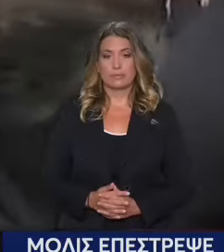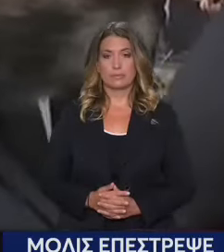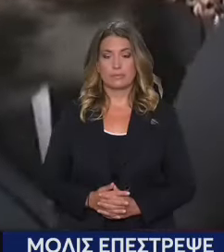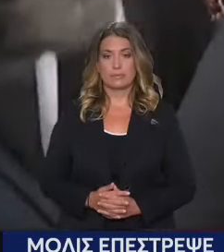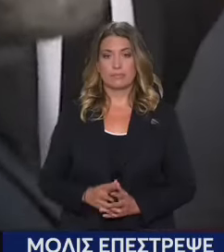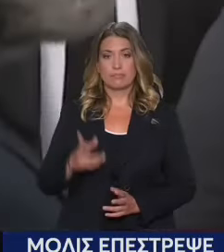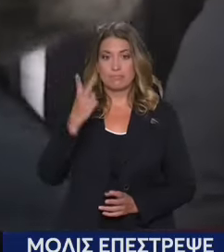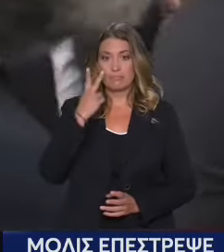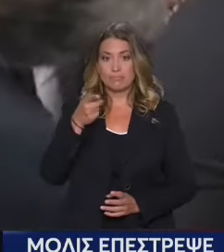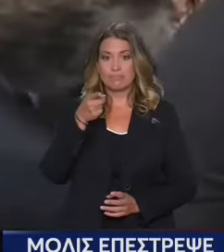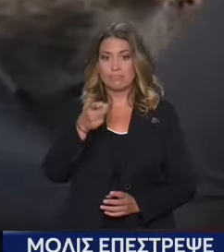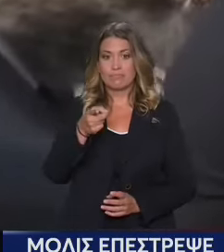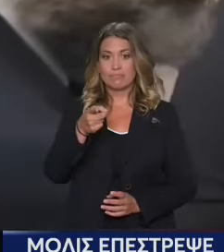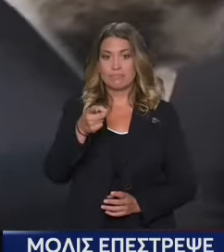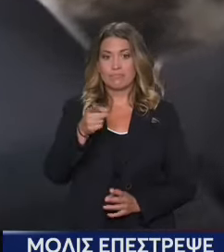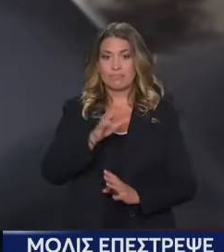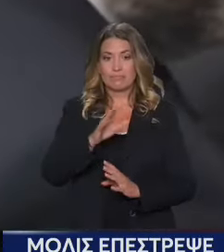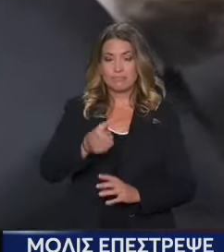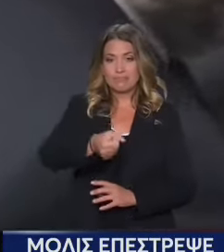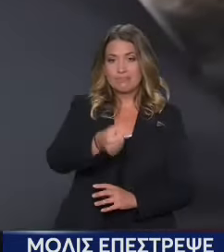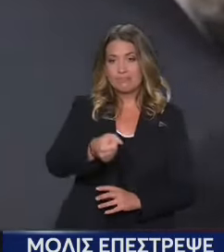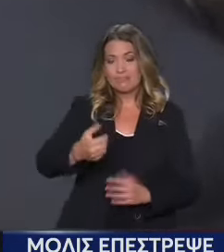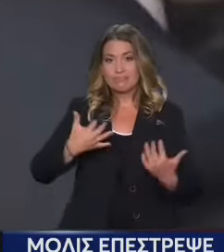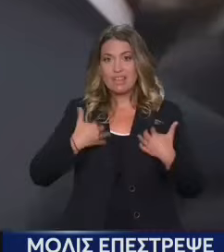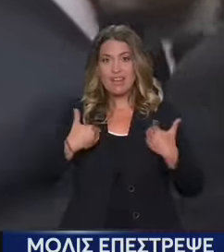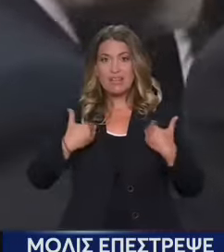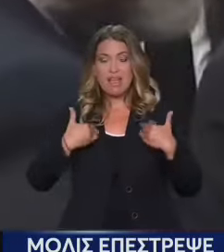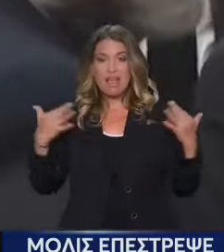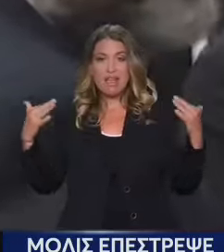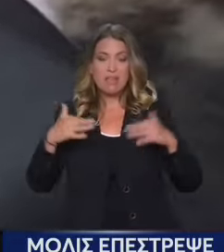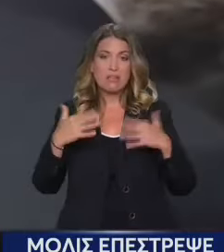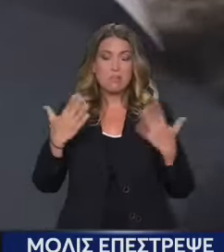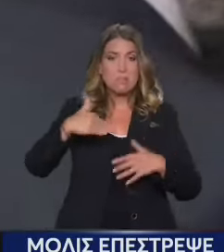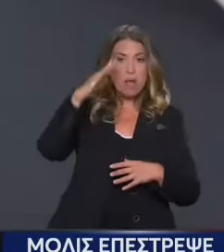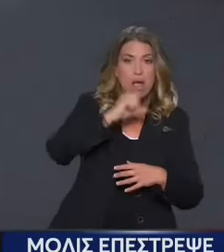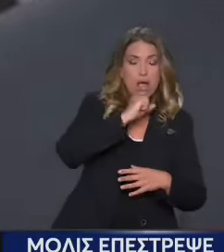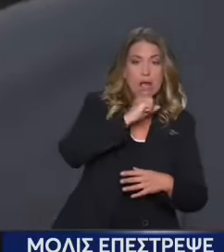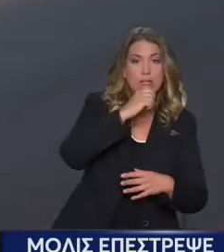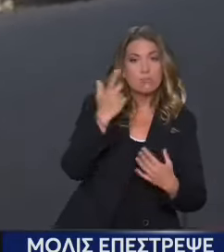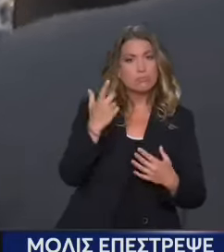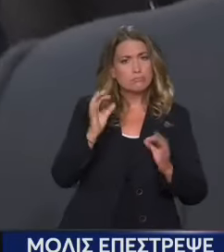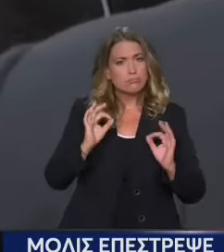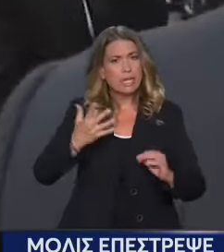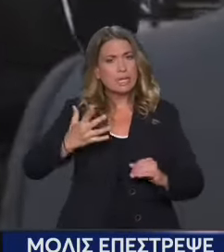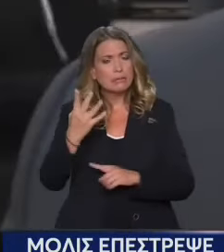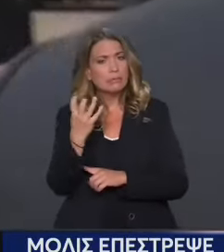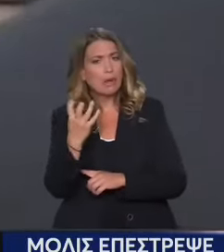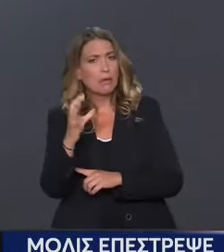και που είναι και κάθε ηλικίας, έτσι βλέπουμε και πιο νέους και μεσήλικες και μεγαλύτερες ηλικίες ανθρώπους.